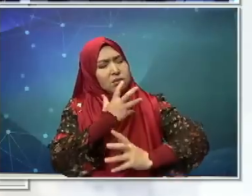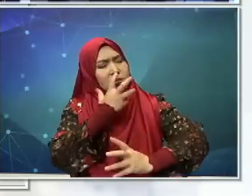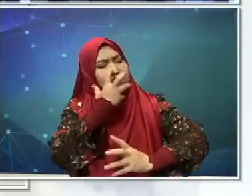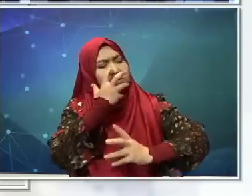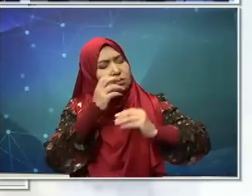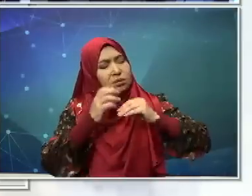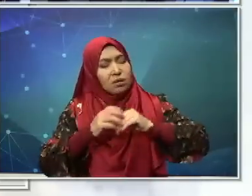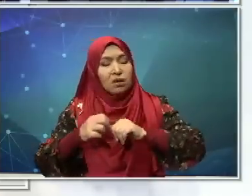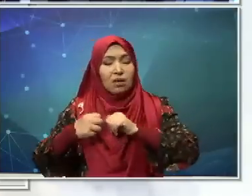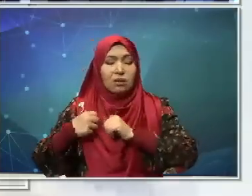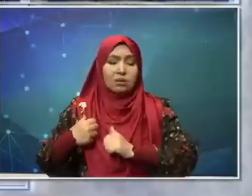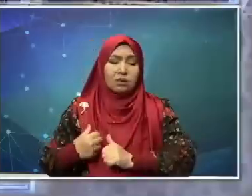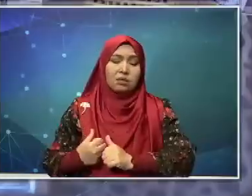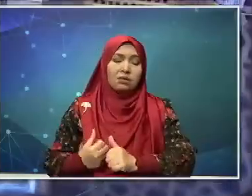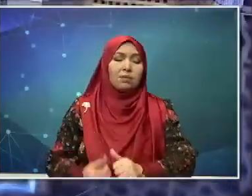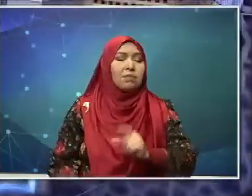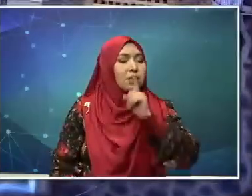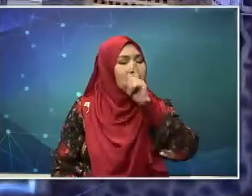yay